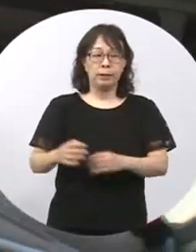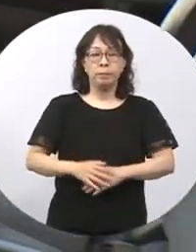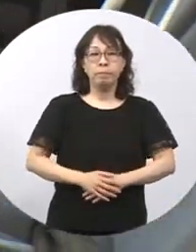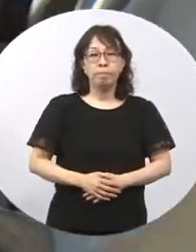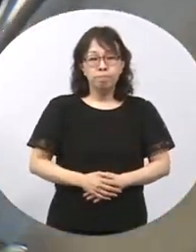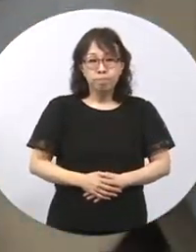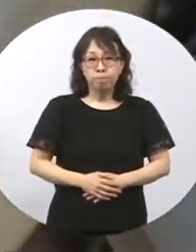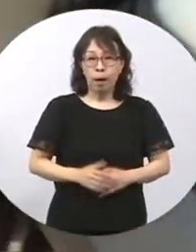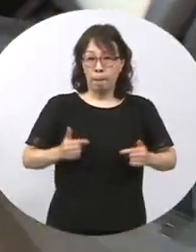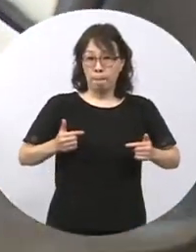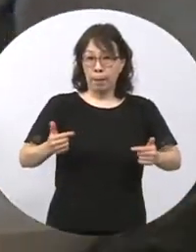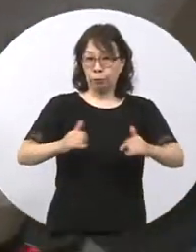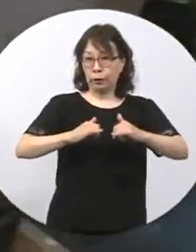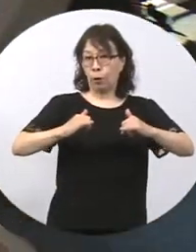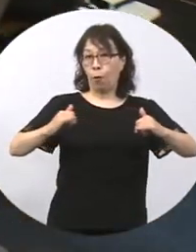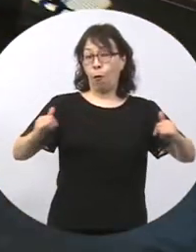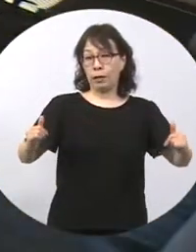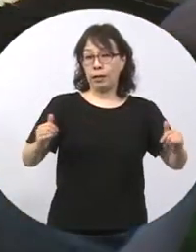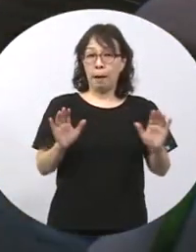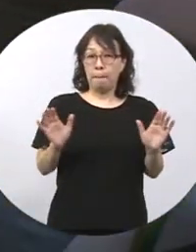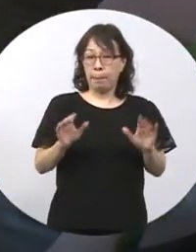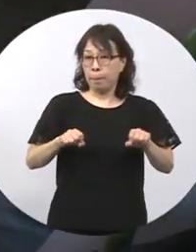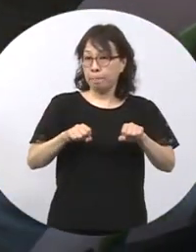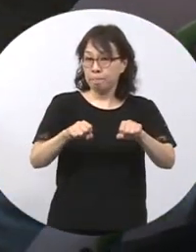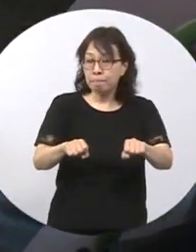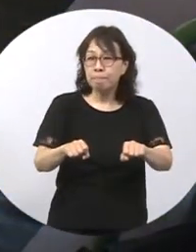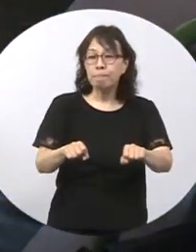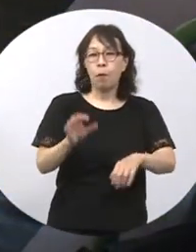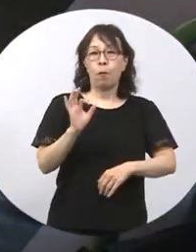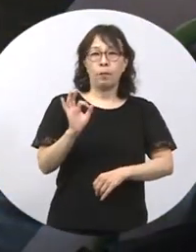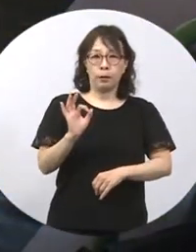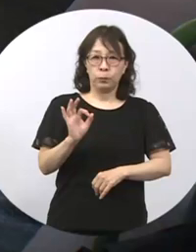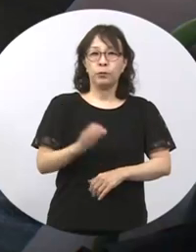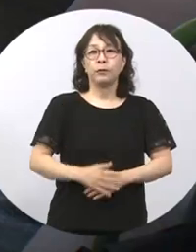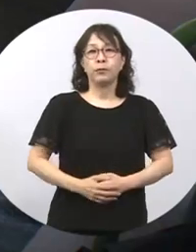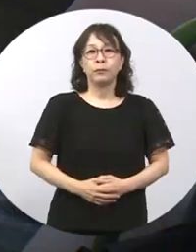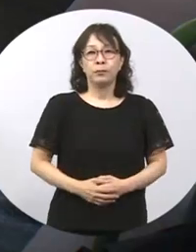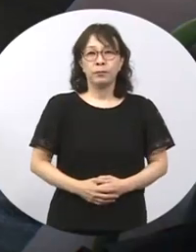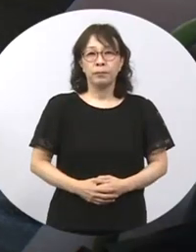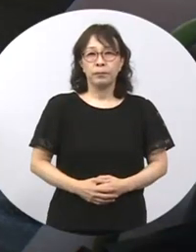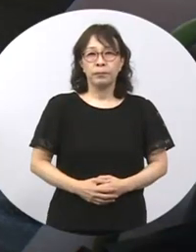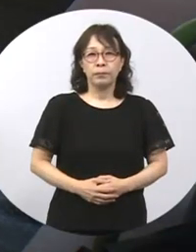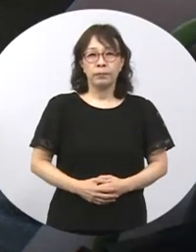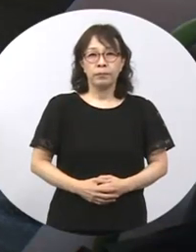ちら広々とした車内なので、ベビーカーを乗せることもできますよ。